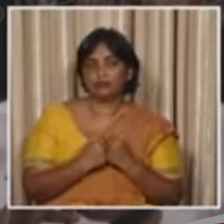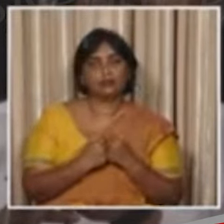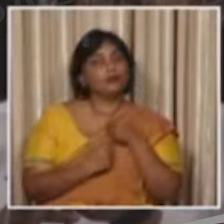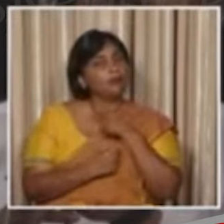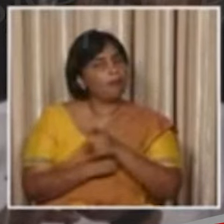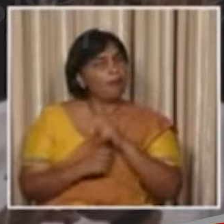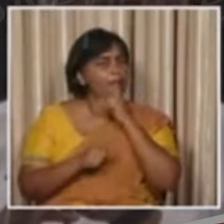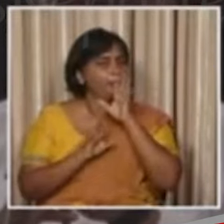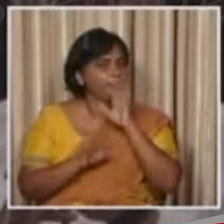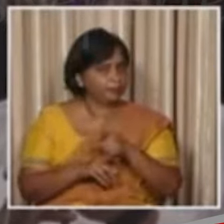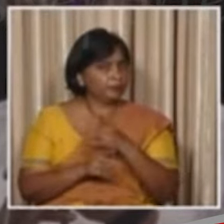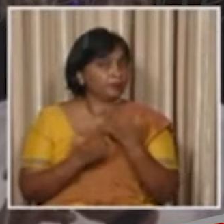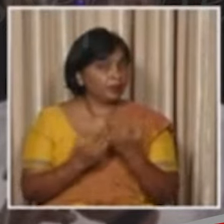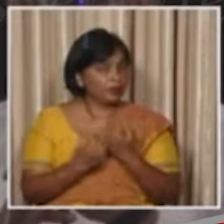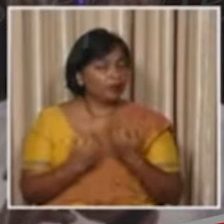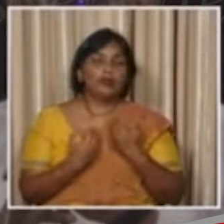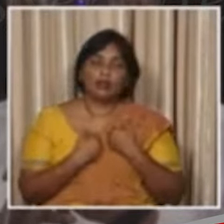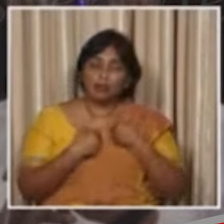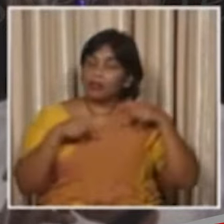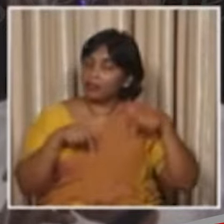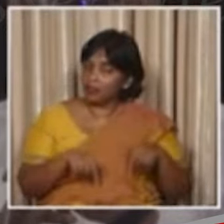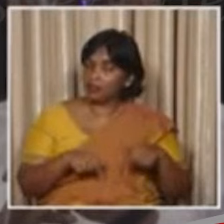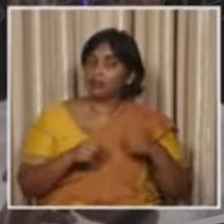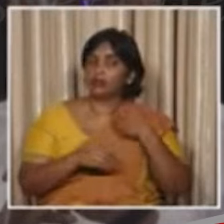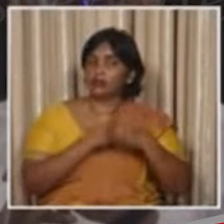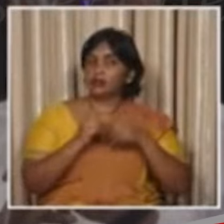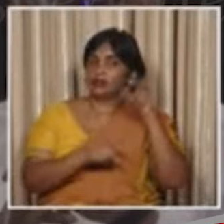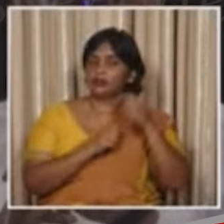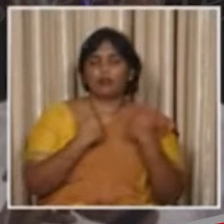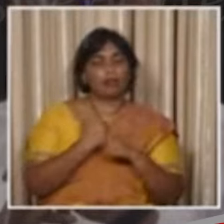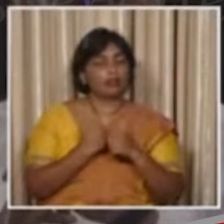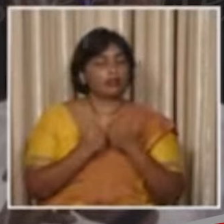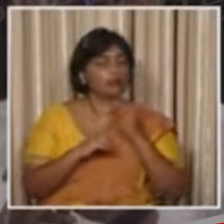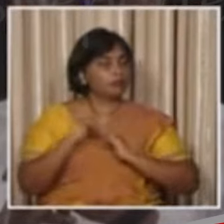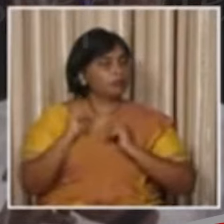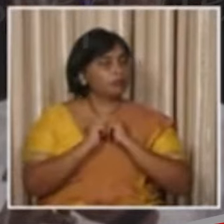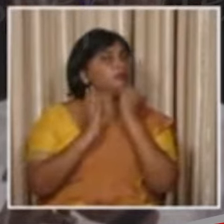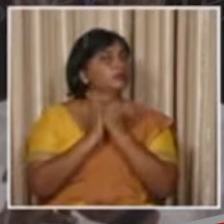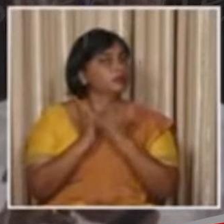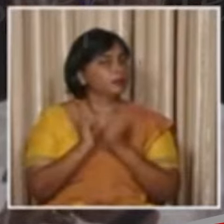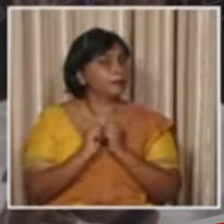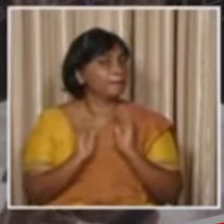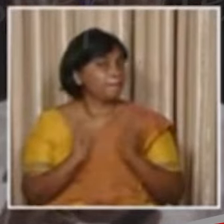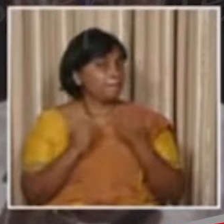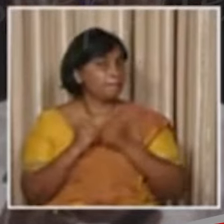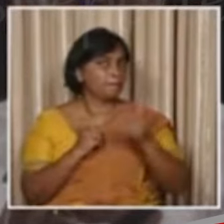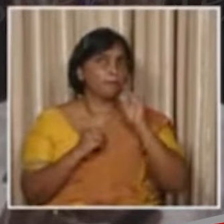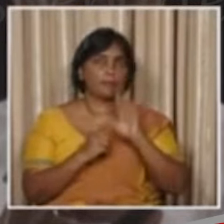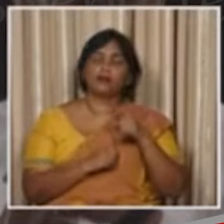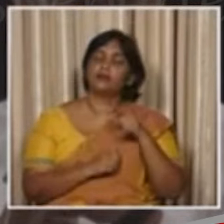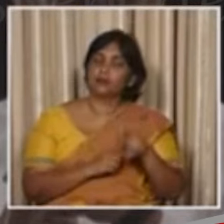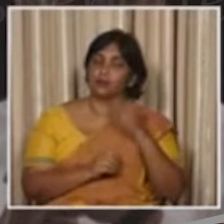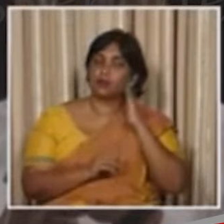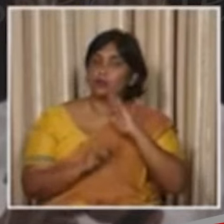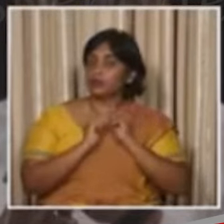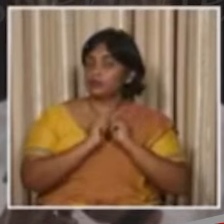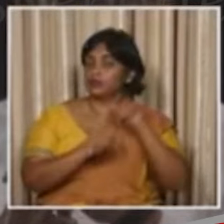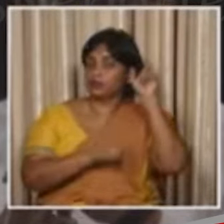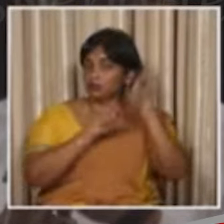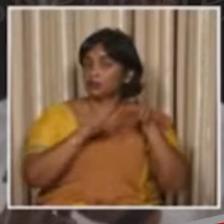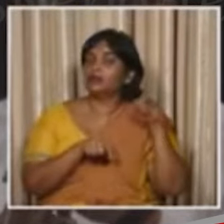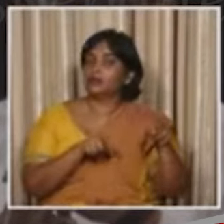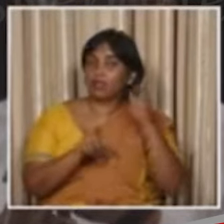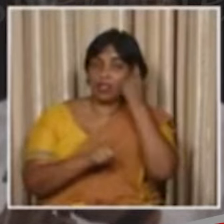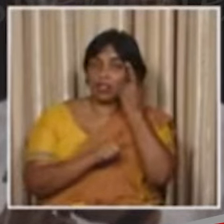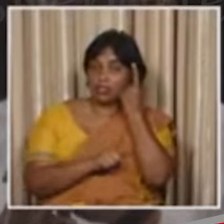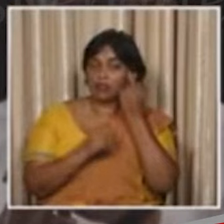ඒගොල්ලෝ එහෙම කරන්න ඕනේ කියනකොට අපි දැනටමත් ඒව ව්‍යවසායකයෝ හදන්න ඕනේ වැඩපිළිවෙල අපි ක්‍රියාත්මක කරගෙන යනවායි කියන එකත් විදේශගත ශ්‍රමිකයෝ හරහා ඒ